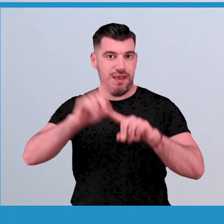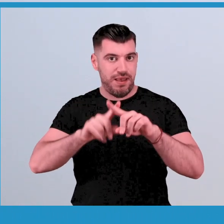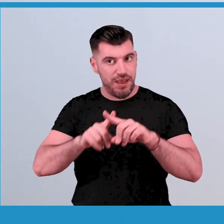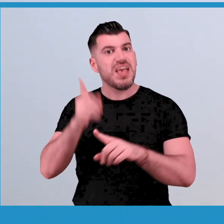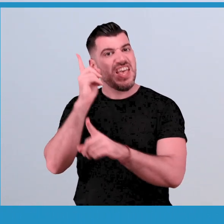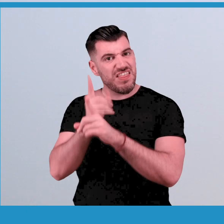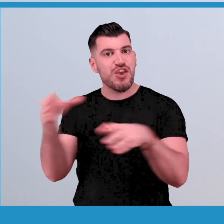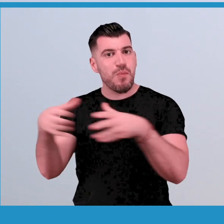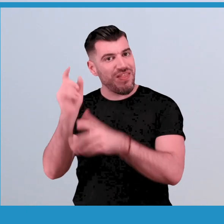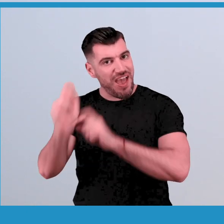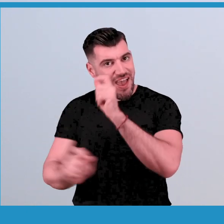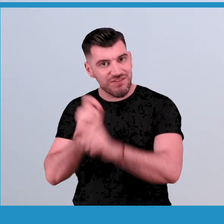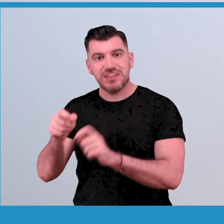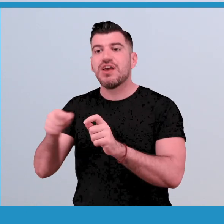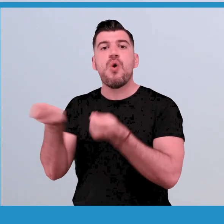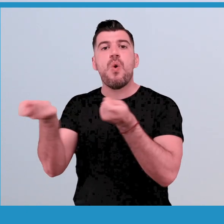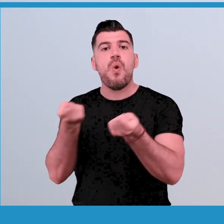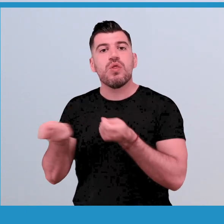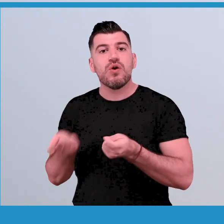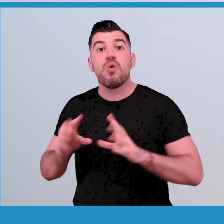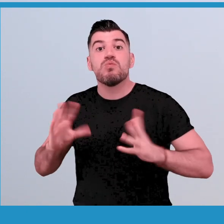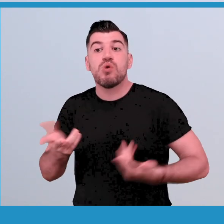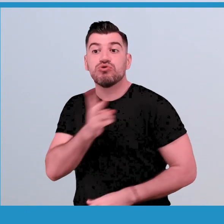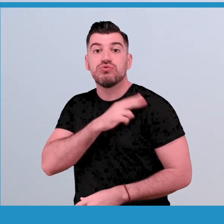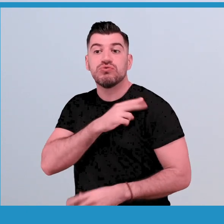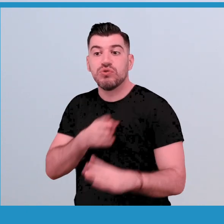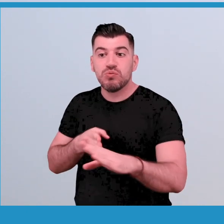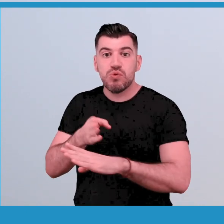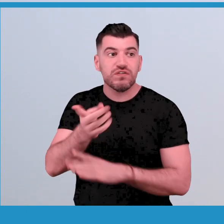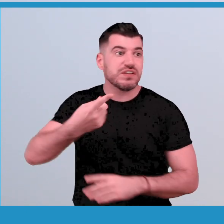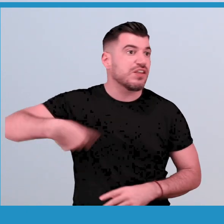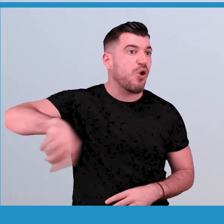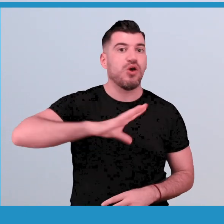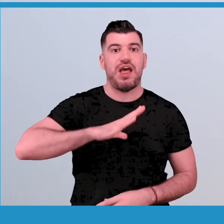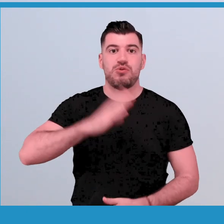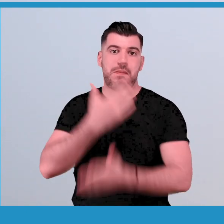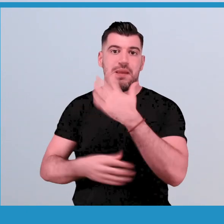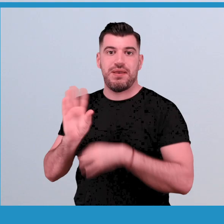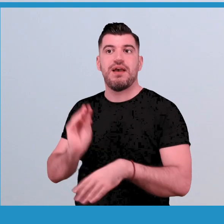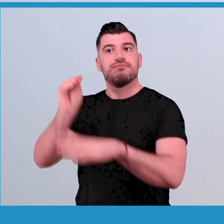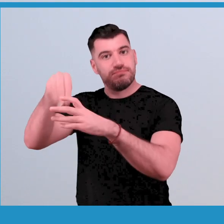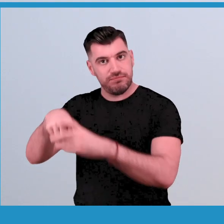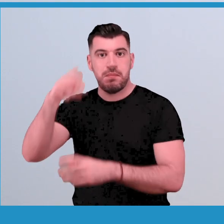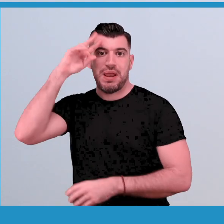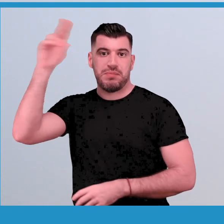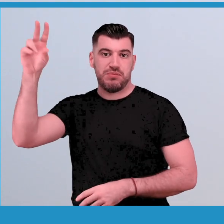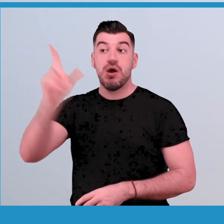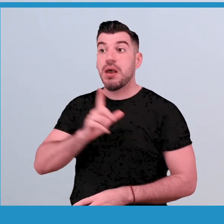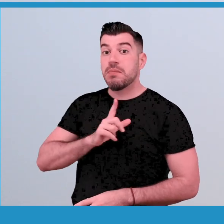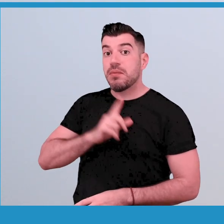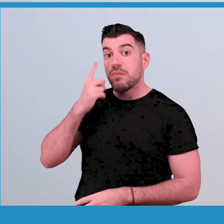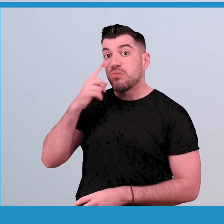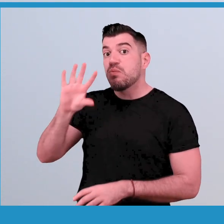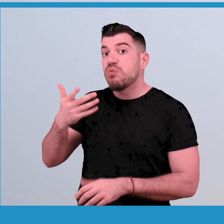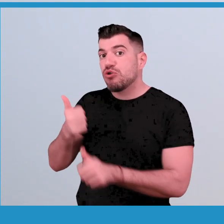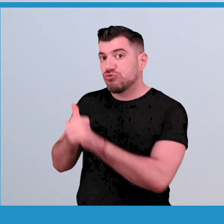ομάδα εργασίας οδηγός για την ισότιμη πρόσβαση και συμπερίληψη όλων σε αυτά. Και είμαστε στην αναμονή για την